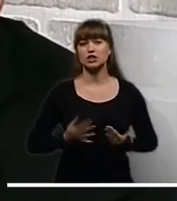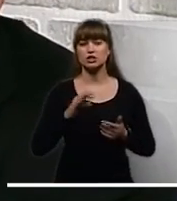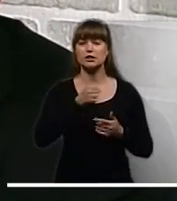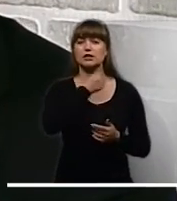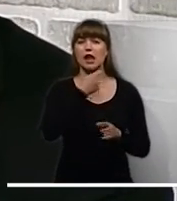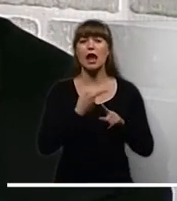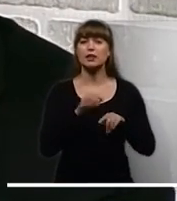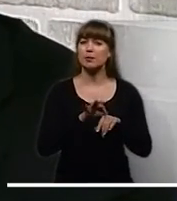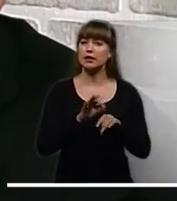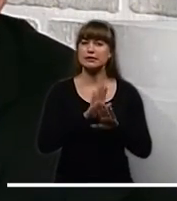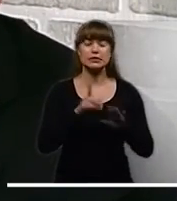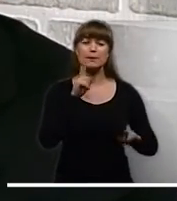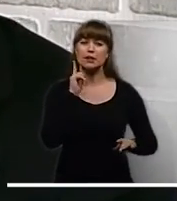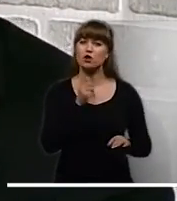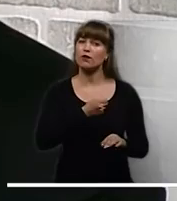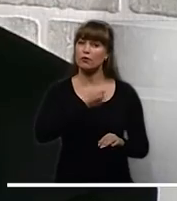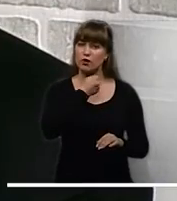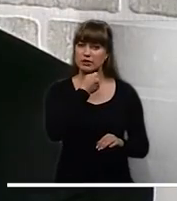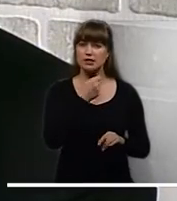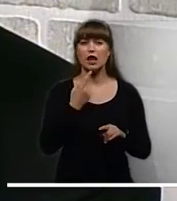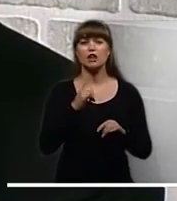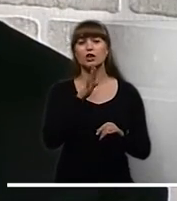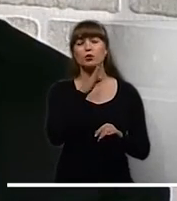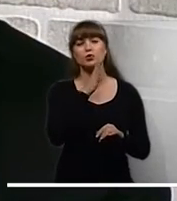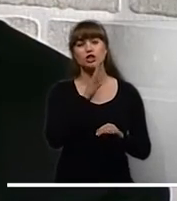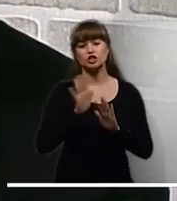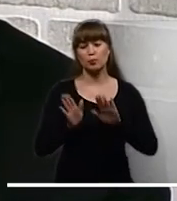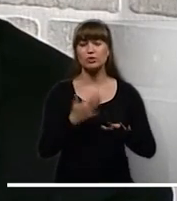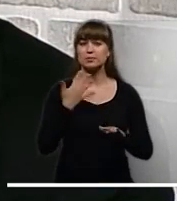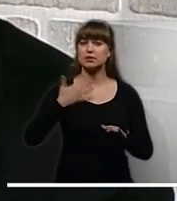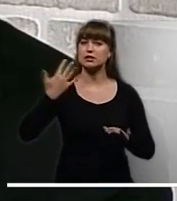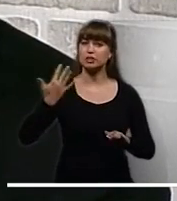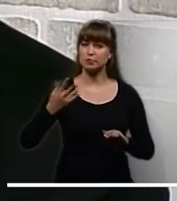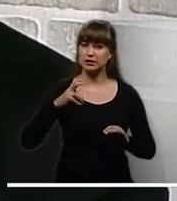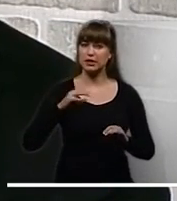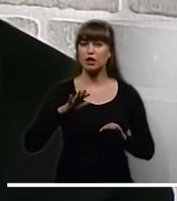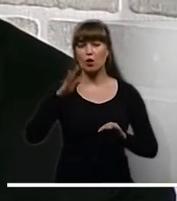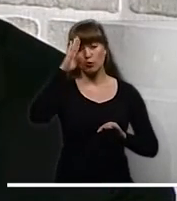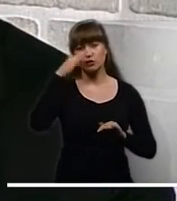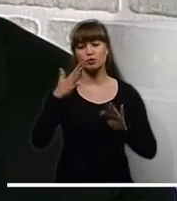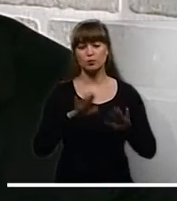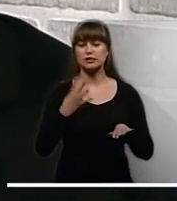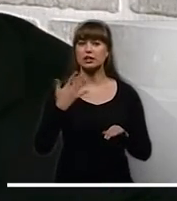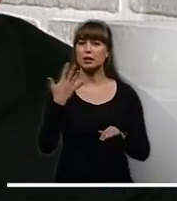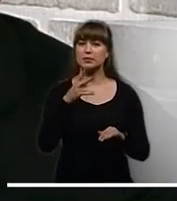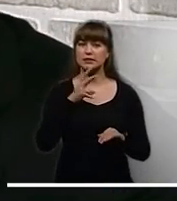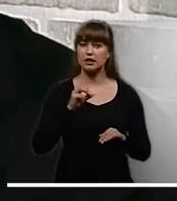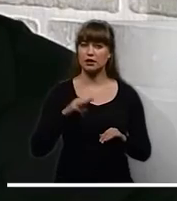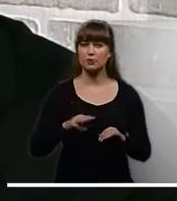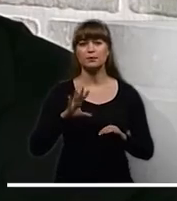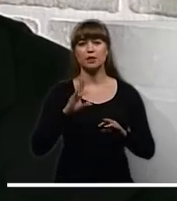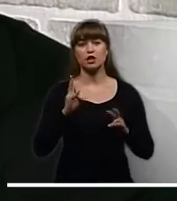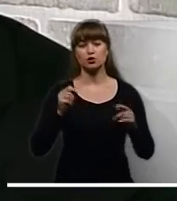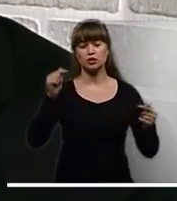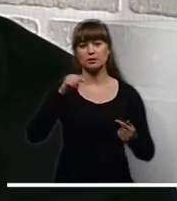это все-таки болезни не молодого возраста, это у женщин где-то после 55, у мужчин после 45. Нужно иметь